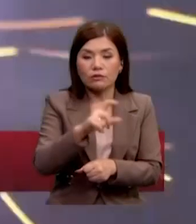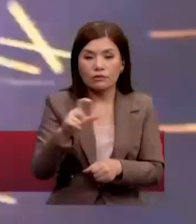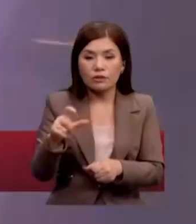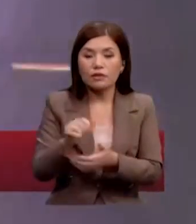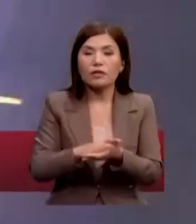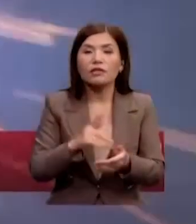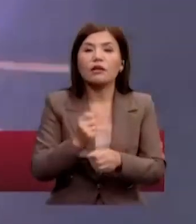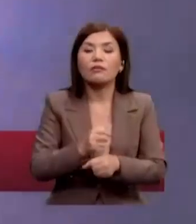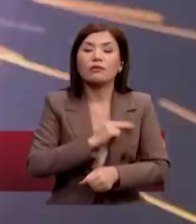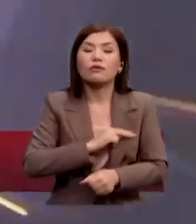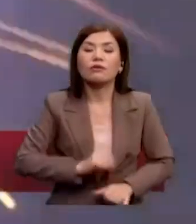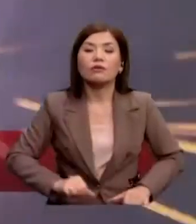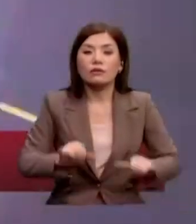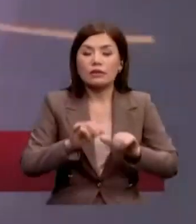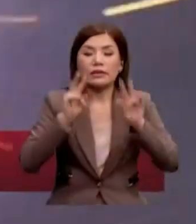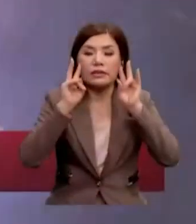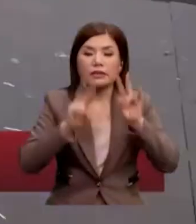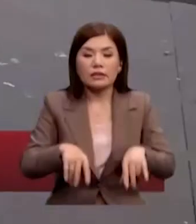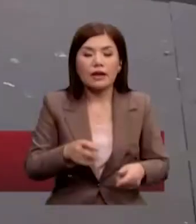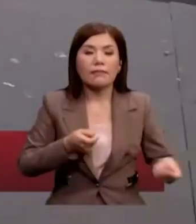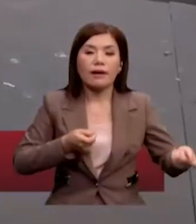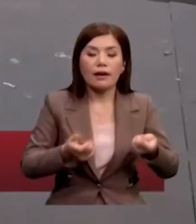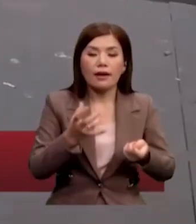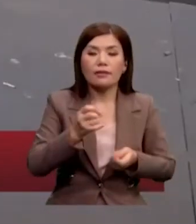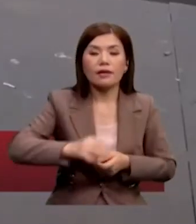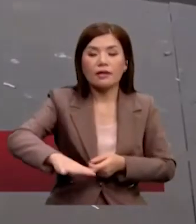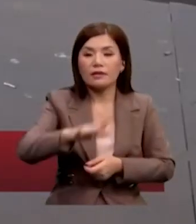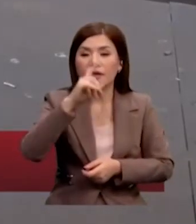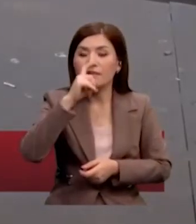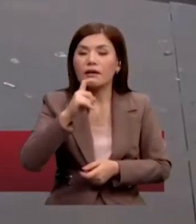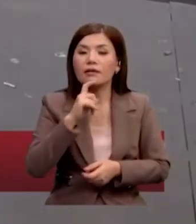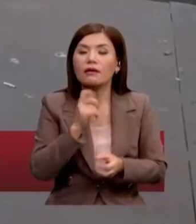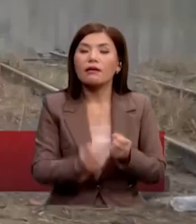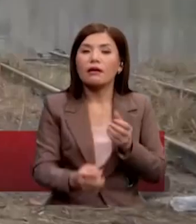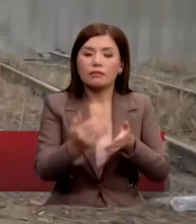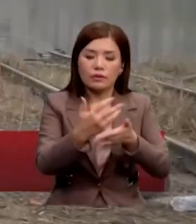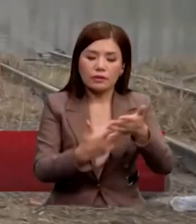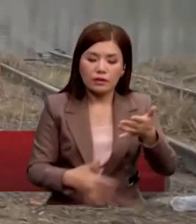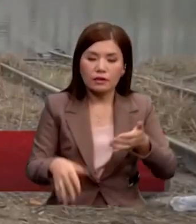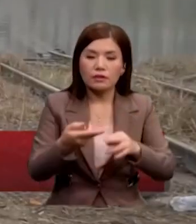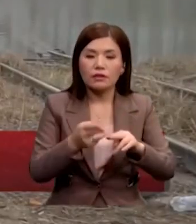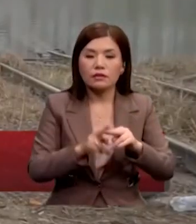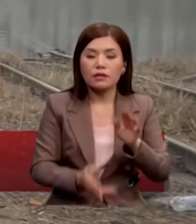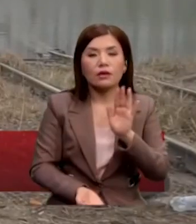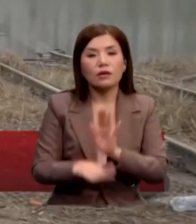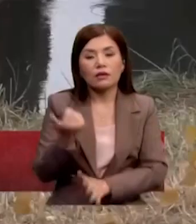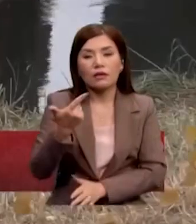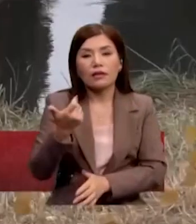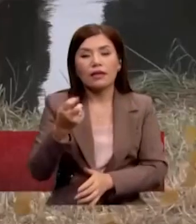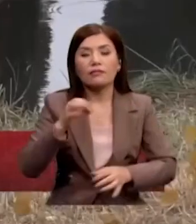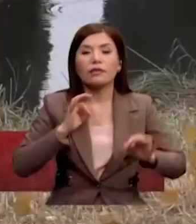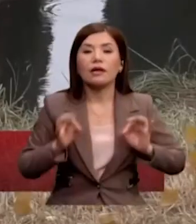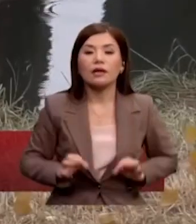надо. Руководитель предприятия не понимает, как его территория вообще попала в список для рассмотрения на изъятие. В генплане